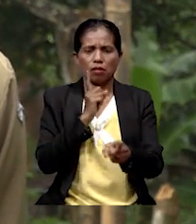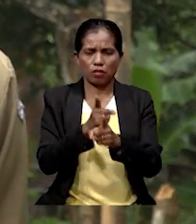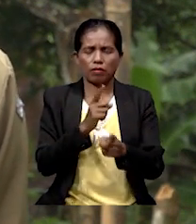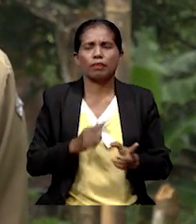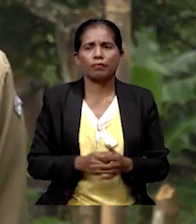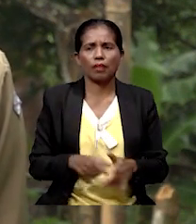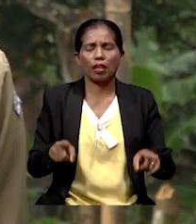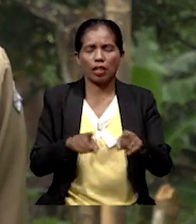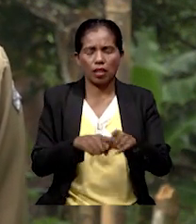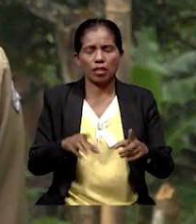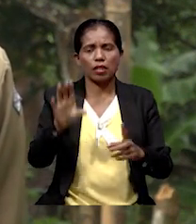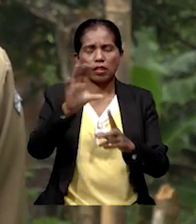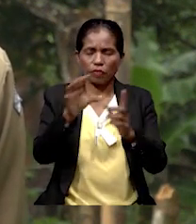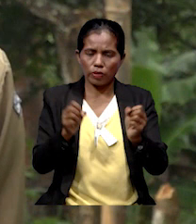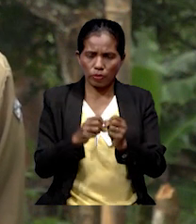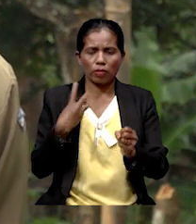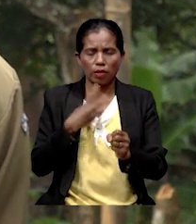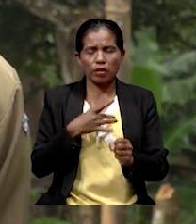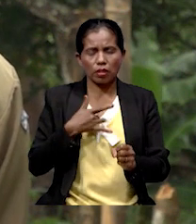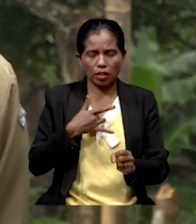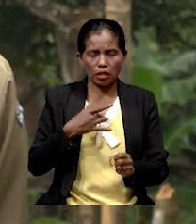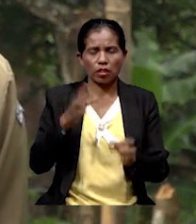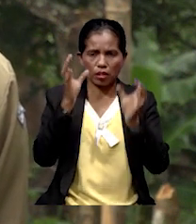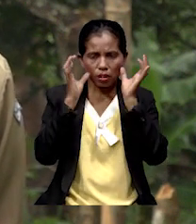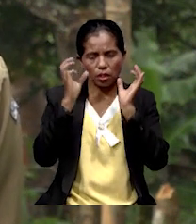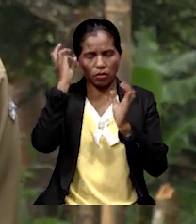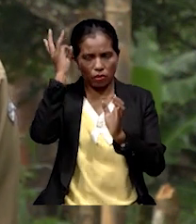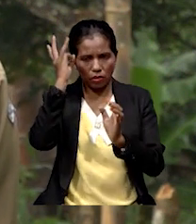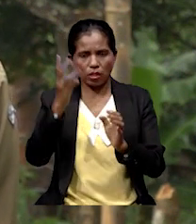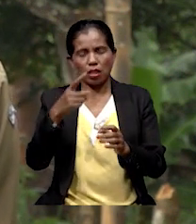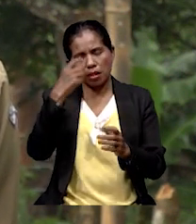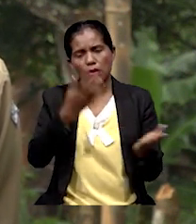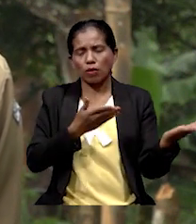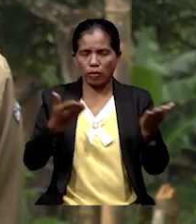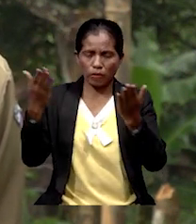hanesang autoridad am perkupa. Perkupa ami ami levanta ona bai he ekipa jistaun